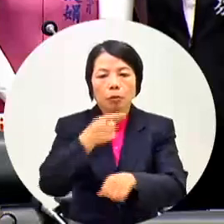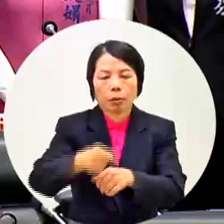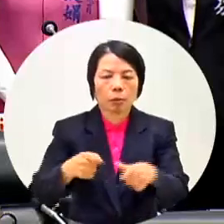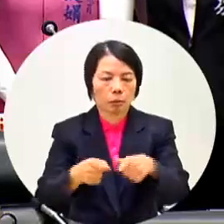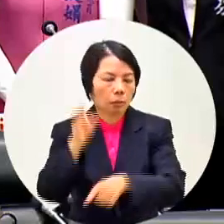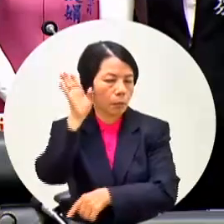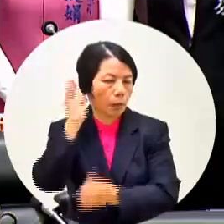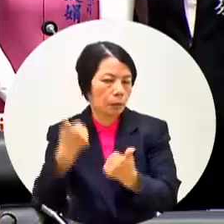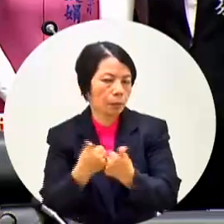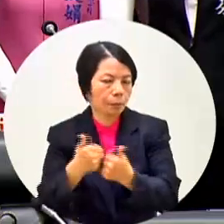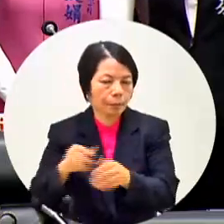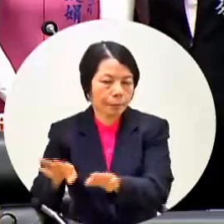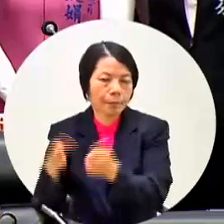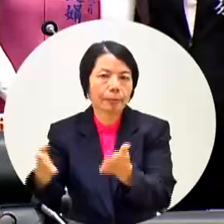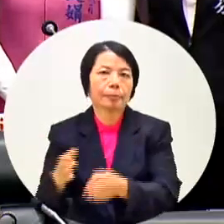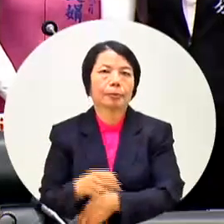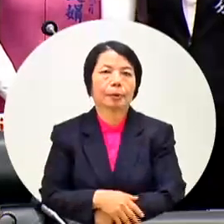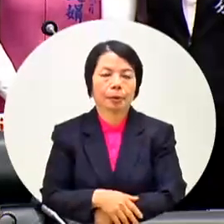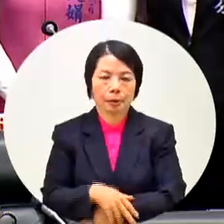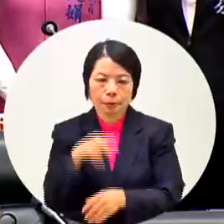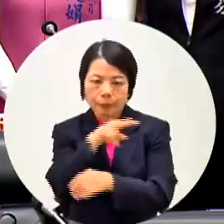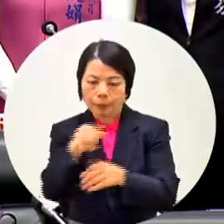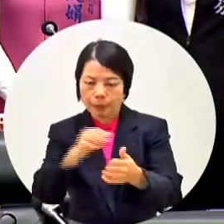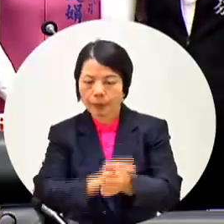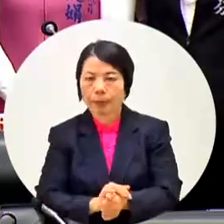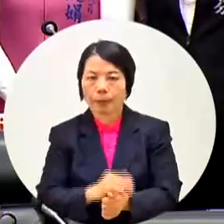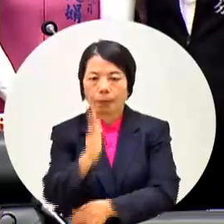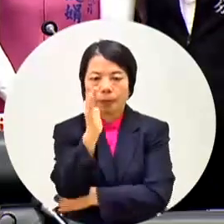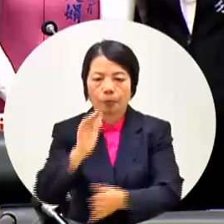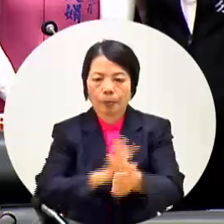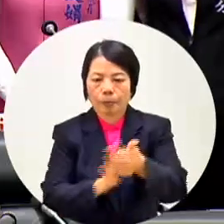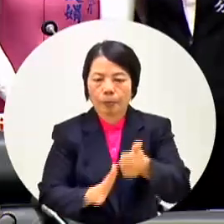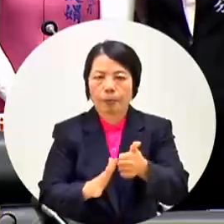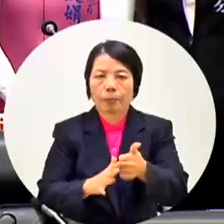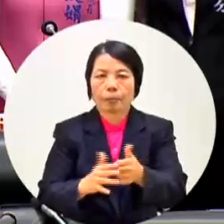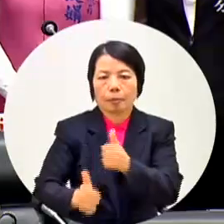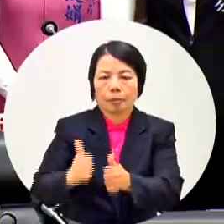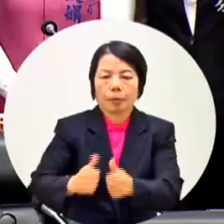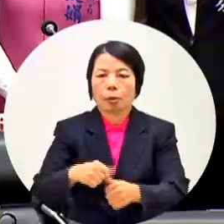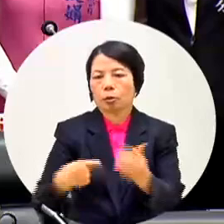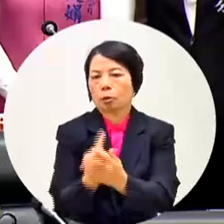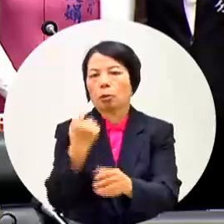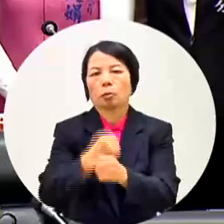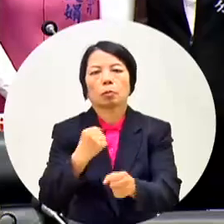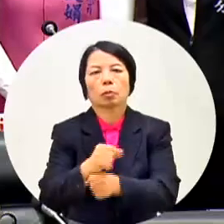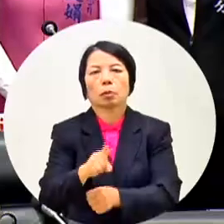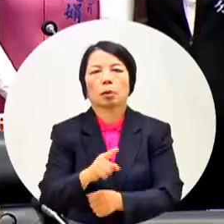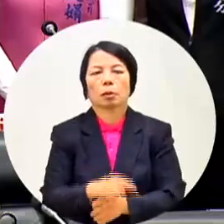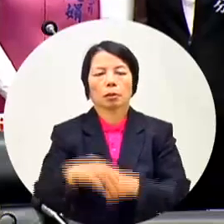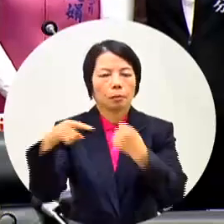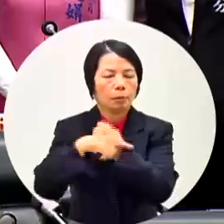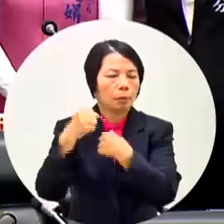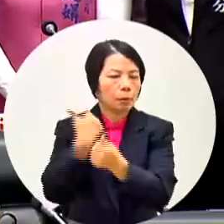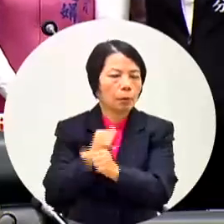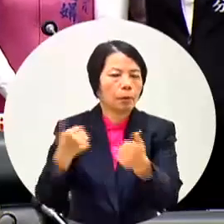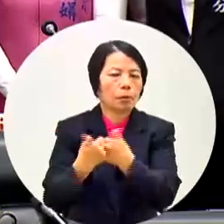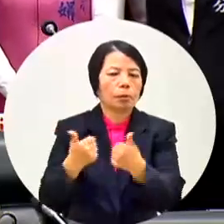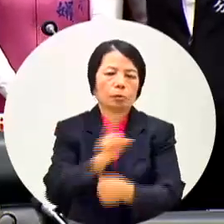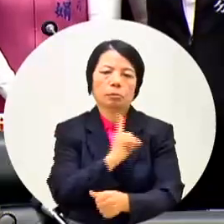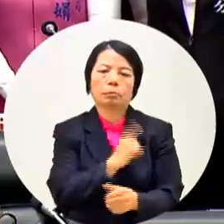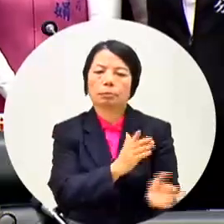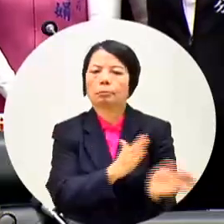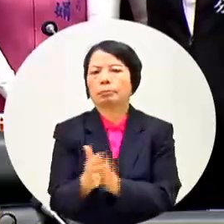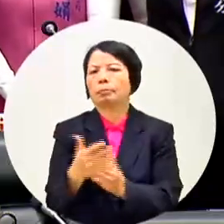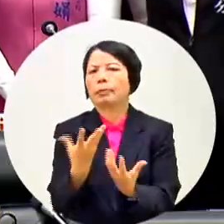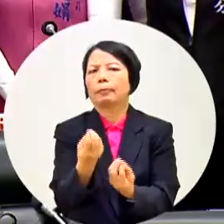各局处只做各做各的事，尤其是研讨会什么东西都没准备。你的平台，